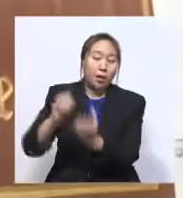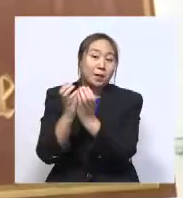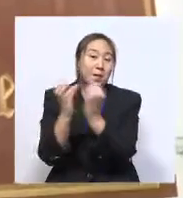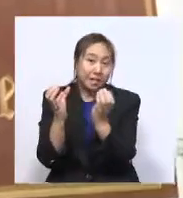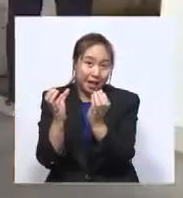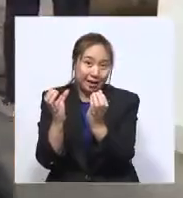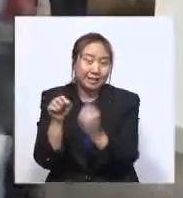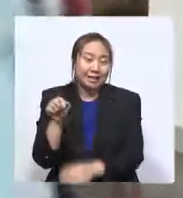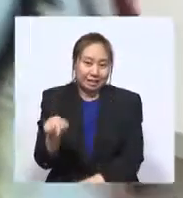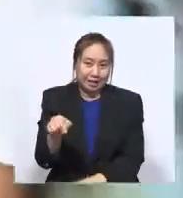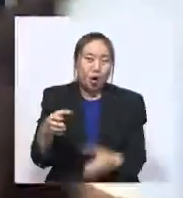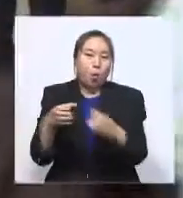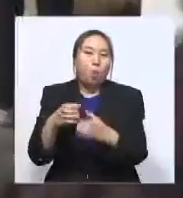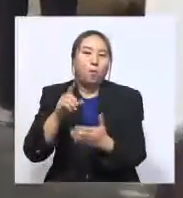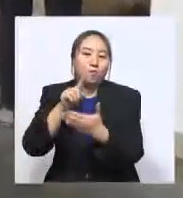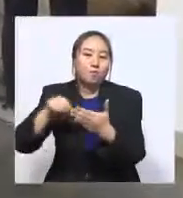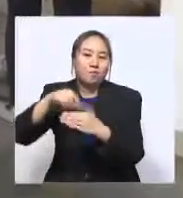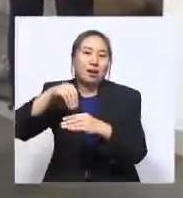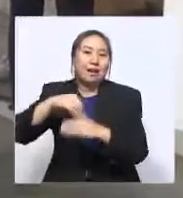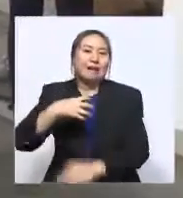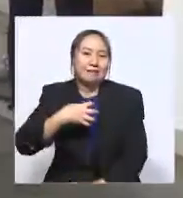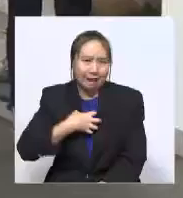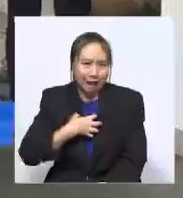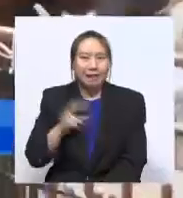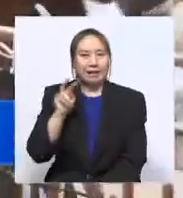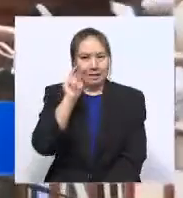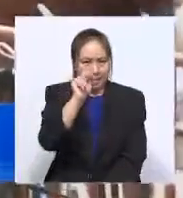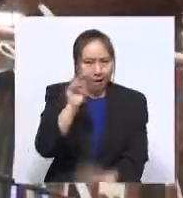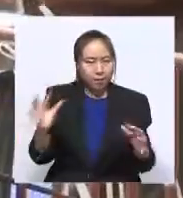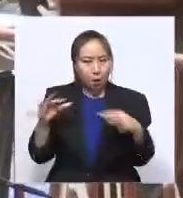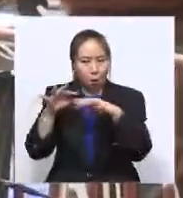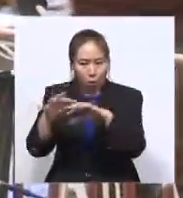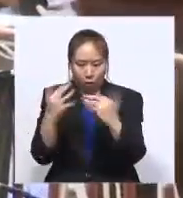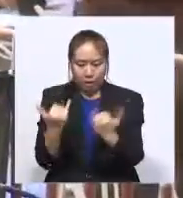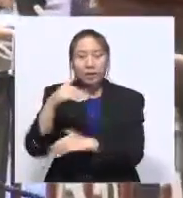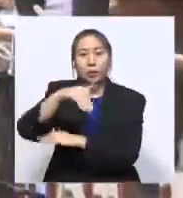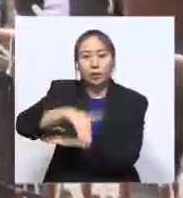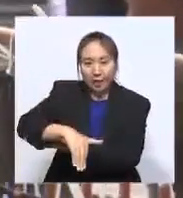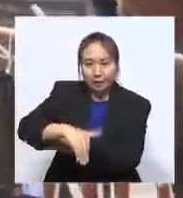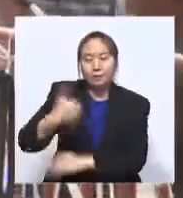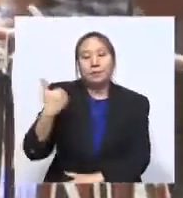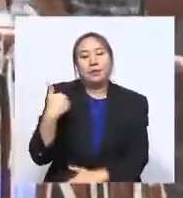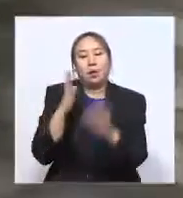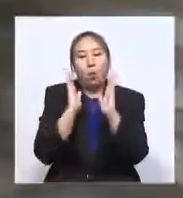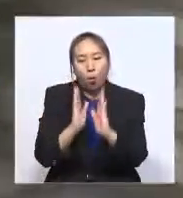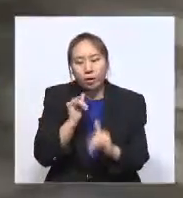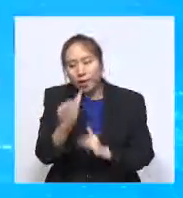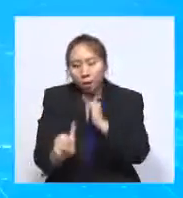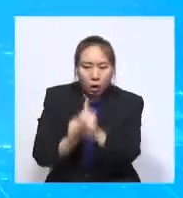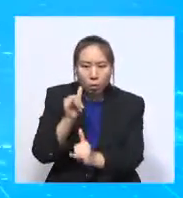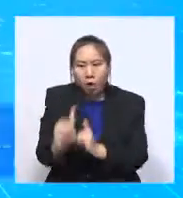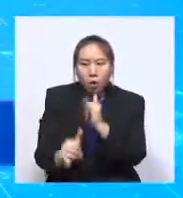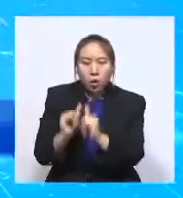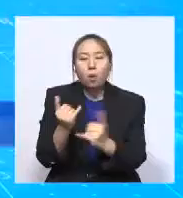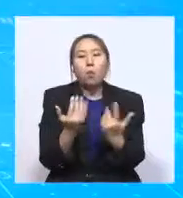ทร์ก็เป็นอีกจุดที่กลุ่มอยากเลือกตั้งเนี่ยใช้เป็นสถานที่นัดหมายแล้วก็เข้ามารวมตัวกันตั้งแต่เย็นวันนี้ก็มีกลุ่มผู้คนนี่แหละค่ะทยอยเดินทางม